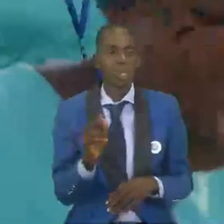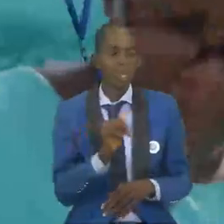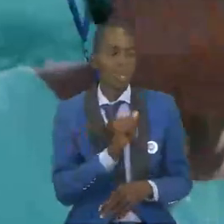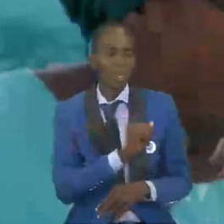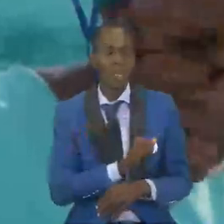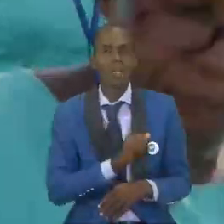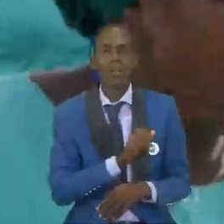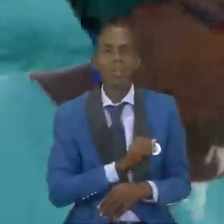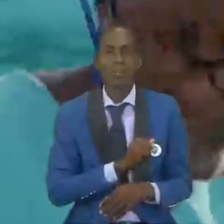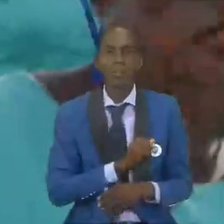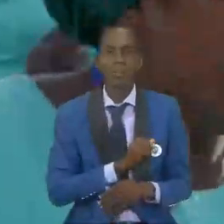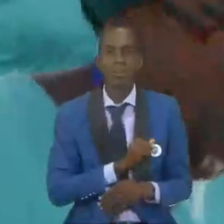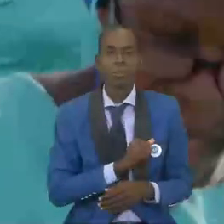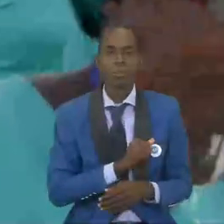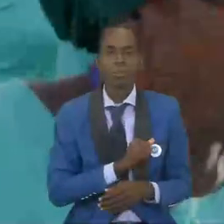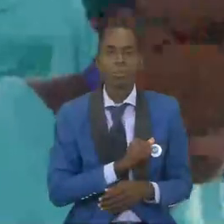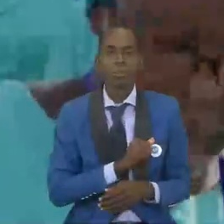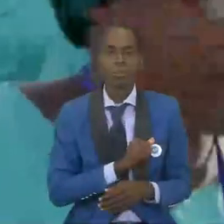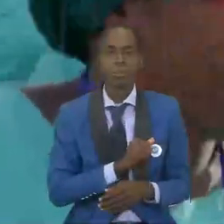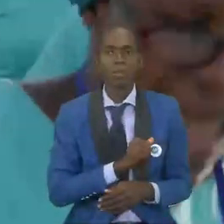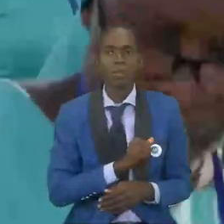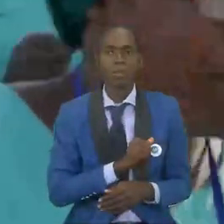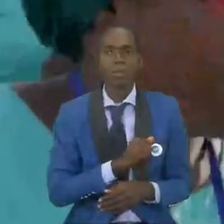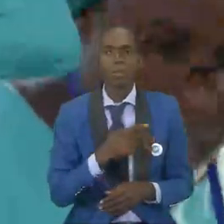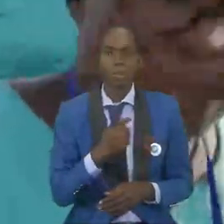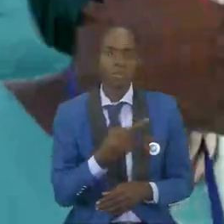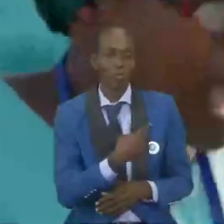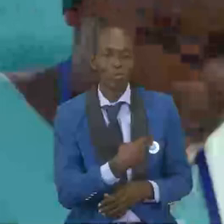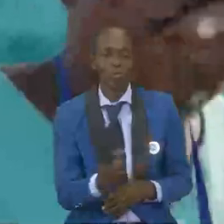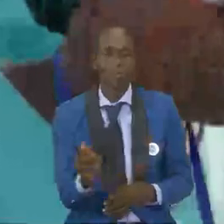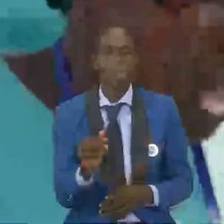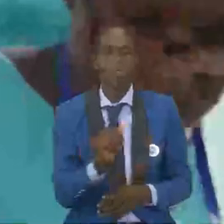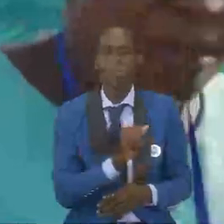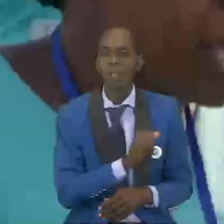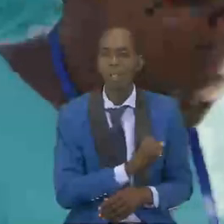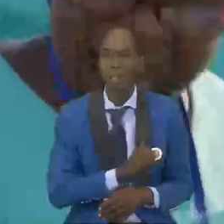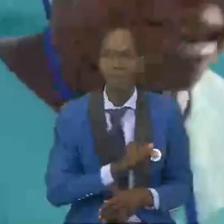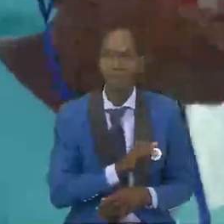Ne laisse pas une simple attitude,